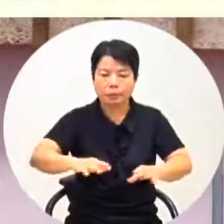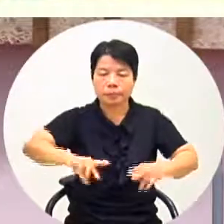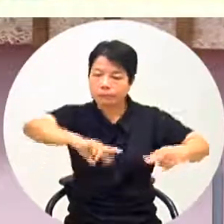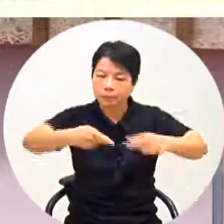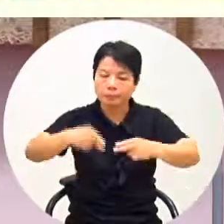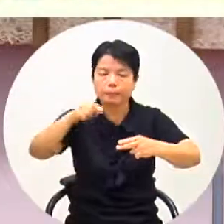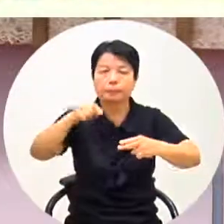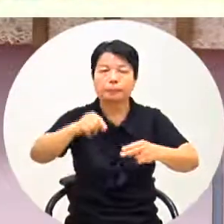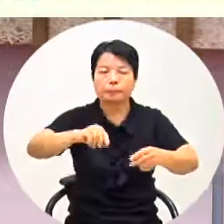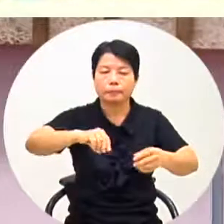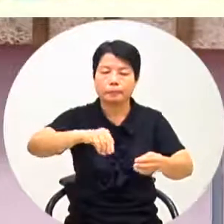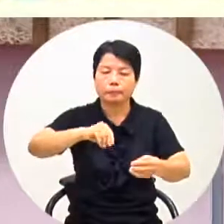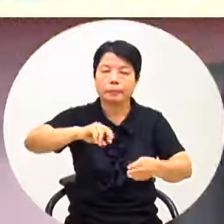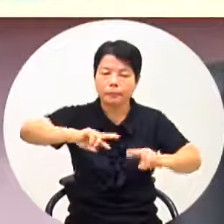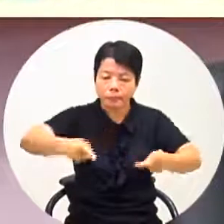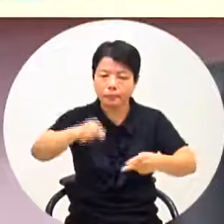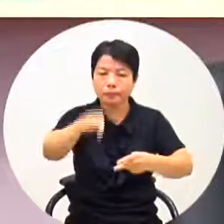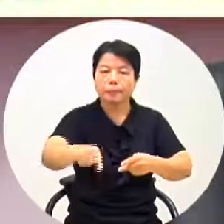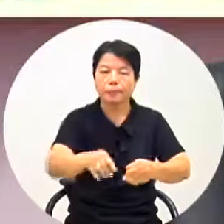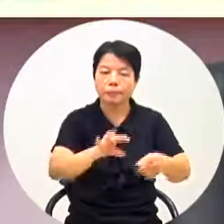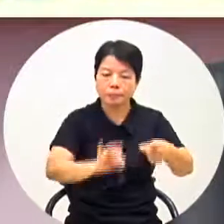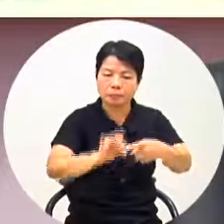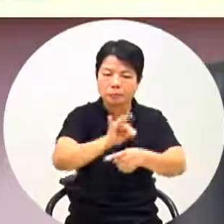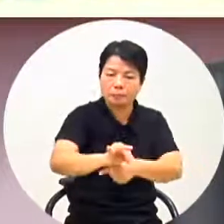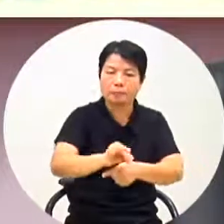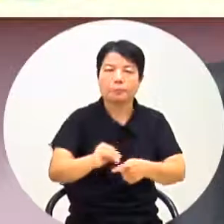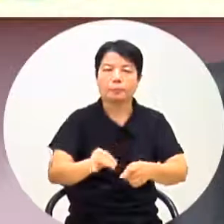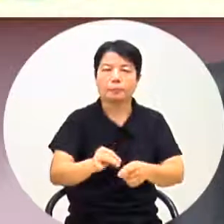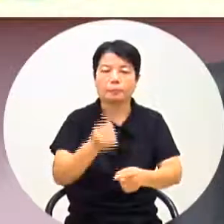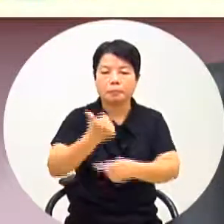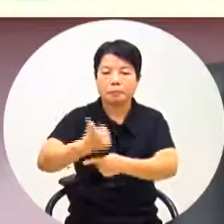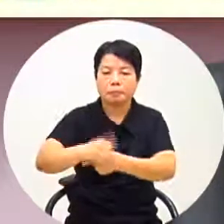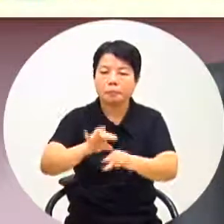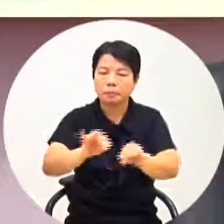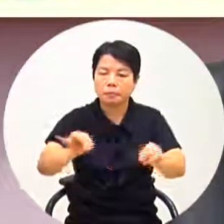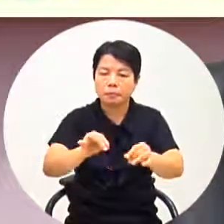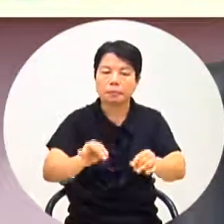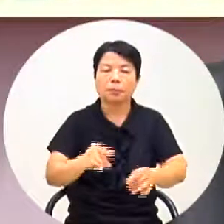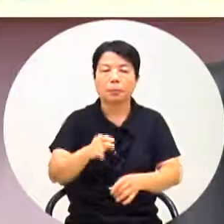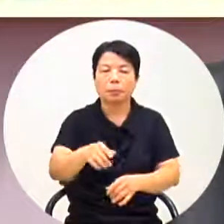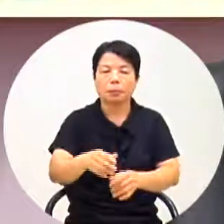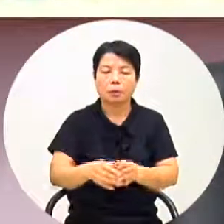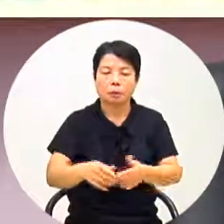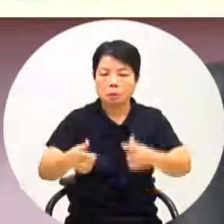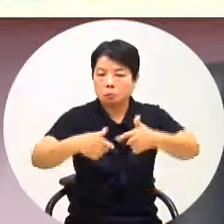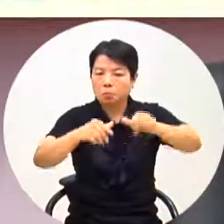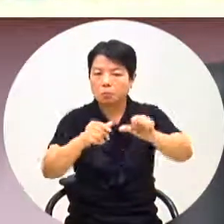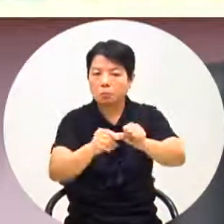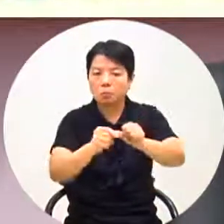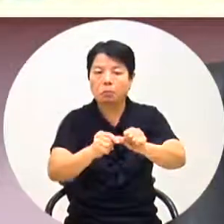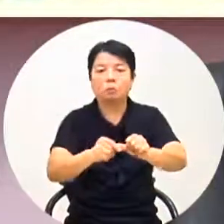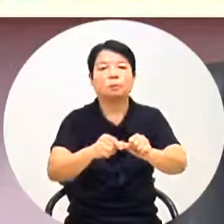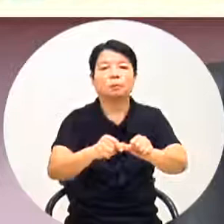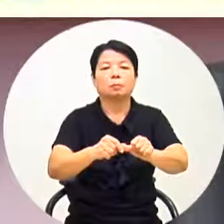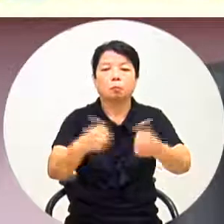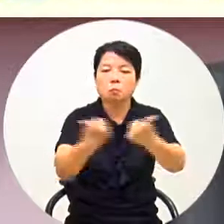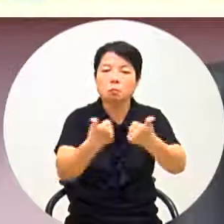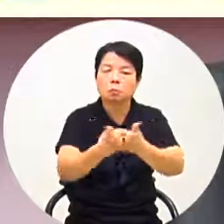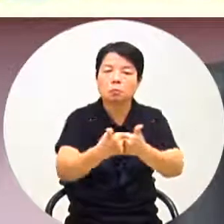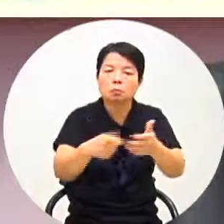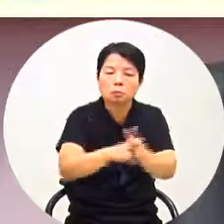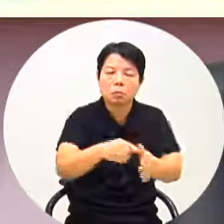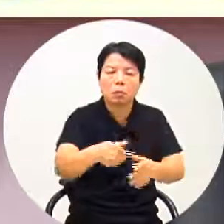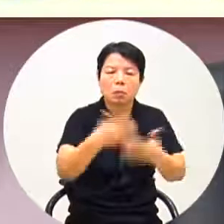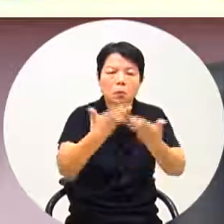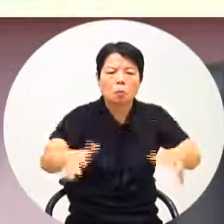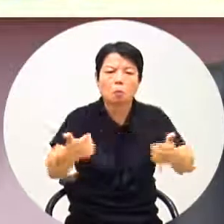想请问我们都发局局长。针对上个会期很多议员在讲的问题，我们有没有在